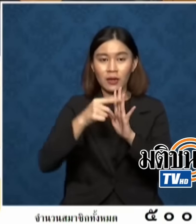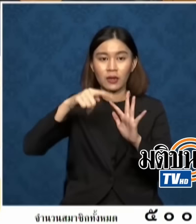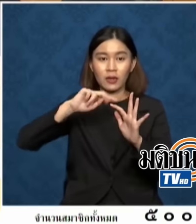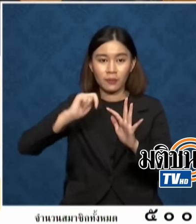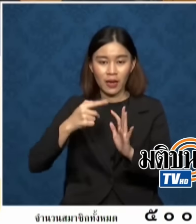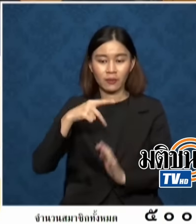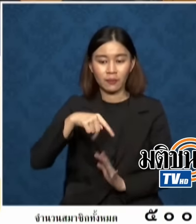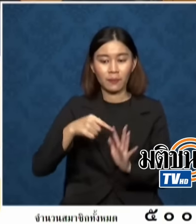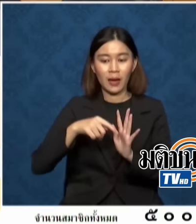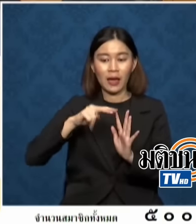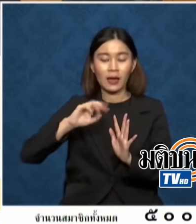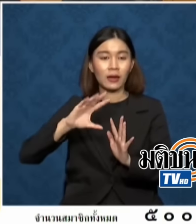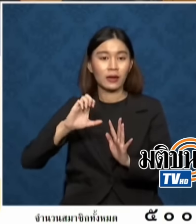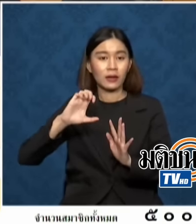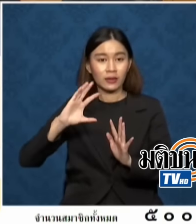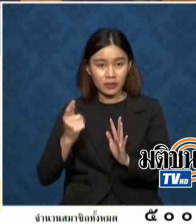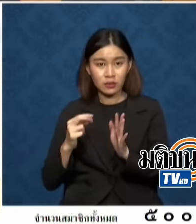าณิชย์นะครับ